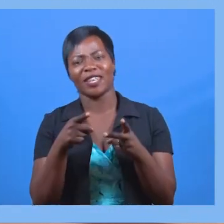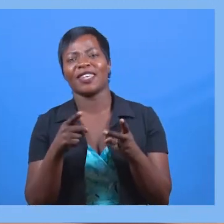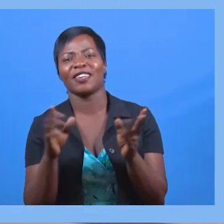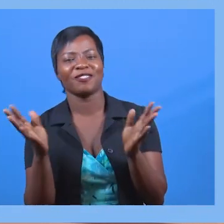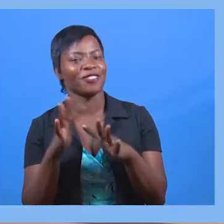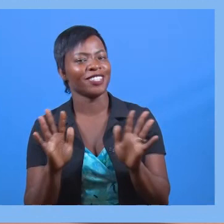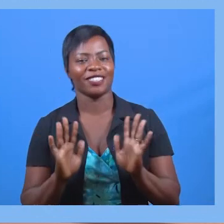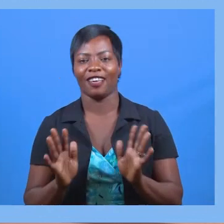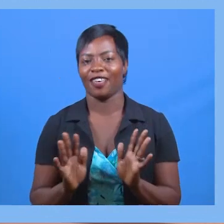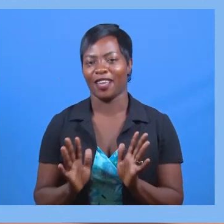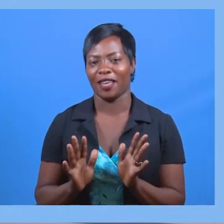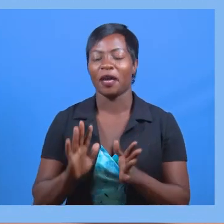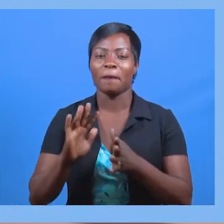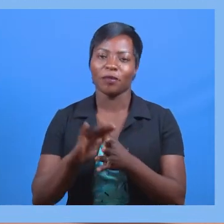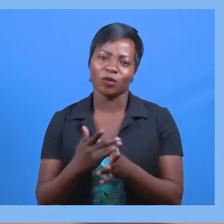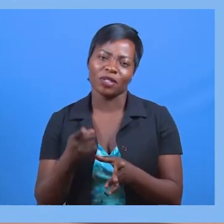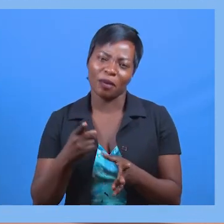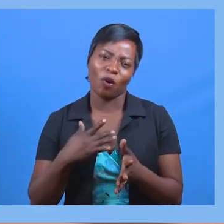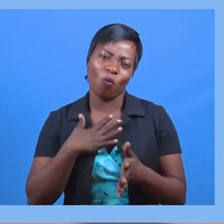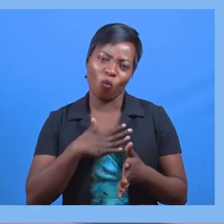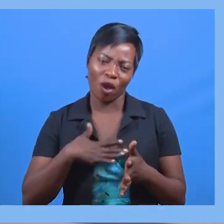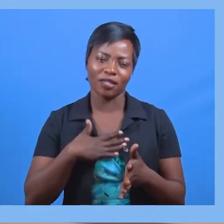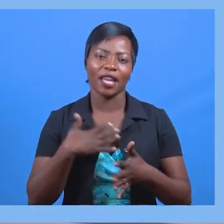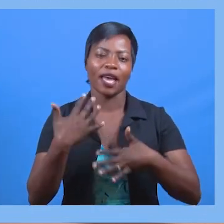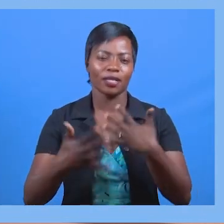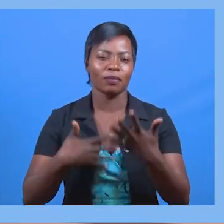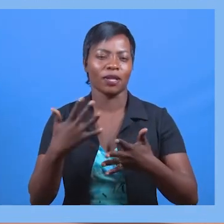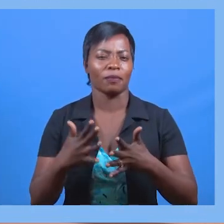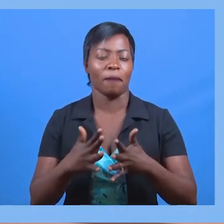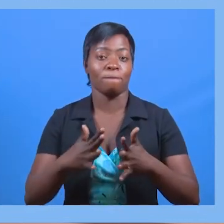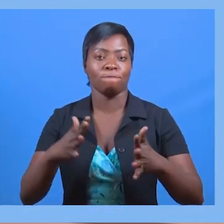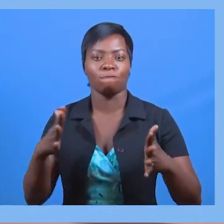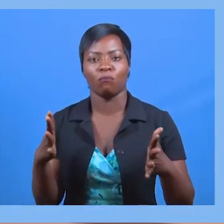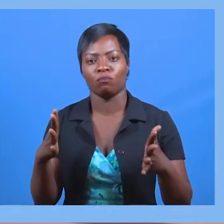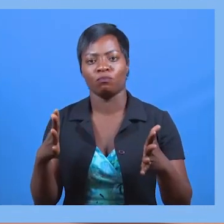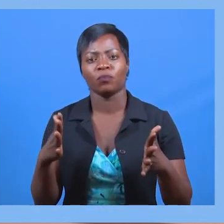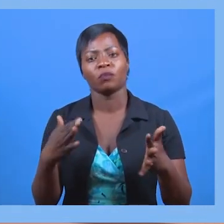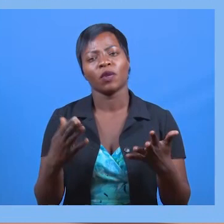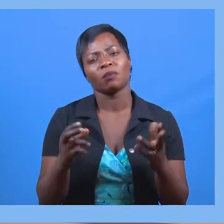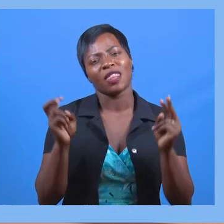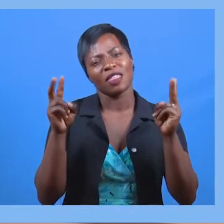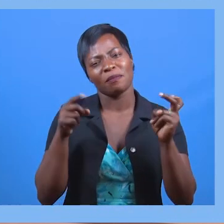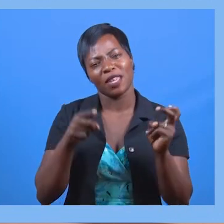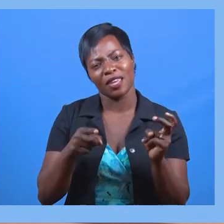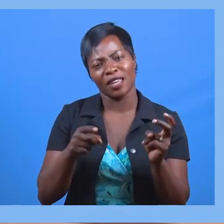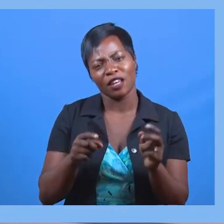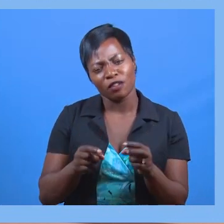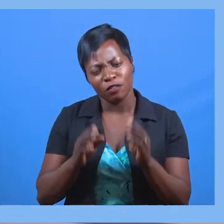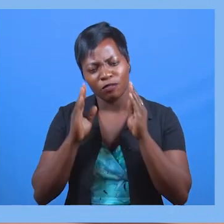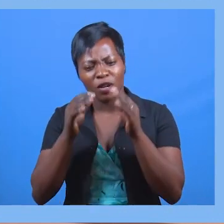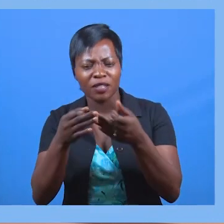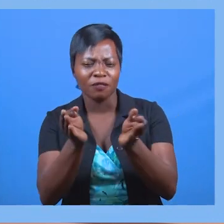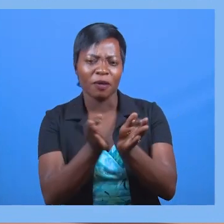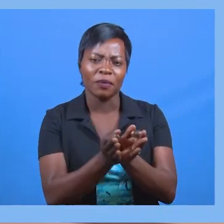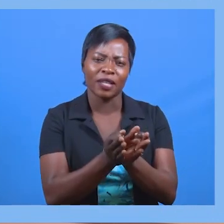Notati tinoda kuitora neupamhi. Tikatora tsumo yedu tikaisa kunyika, tikaisa kumhuri,